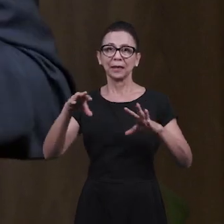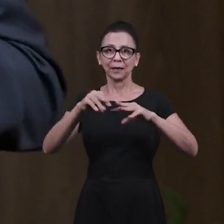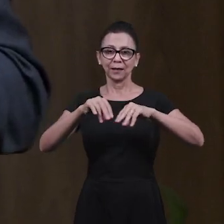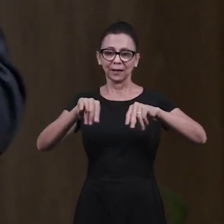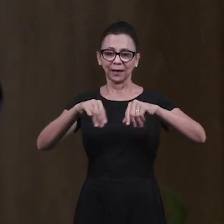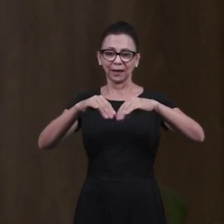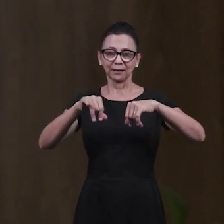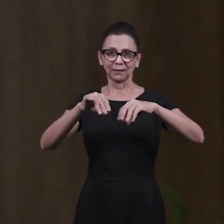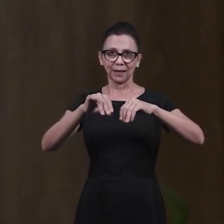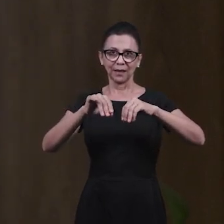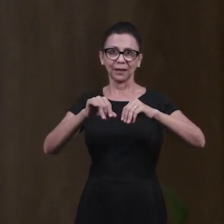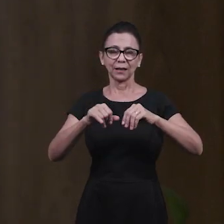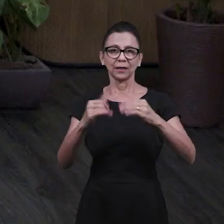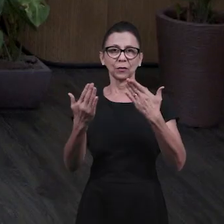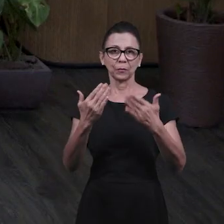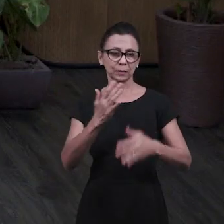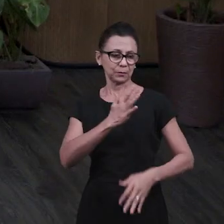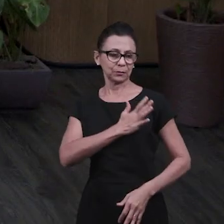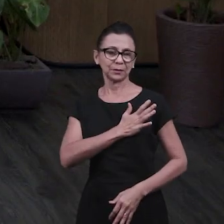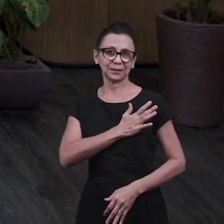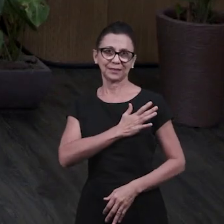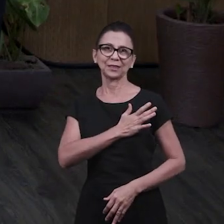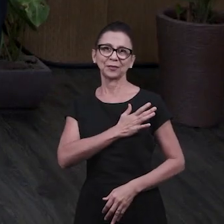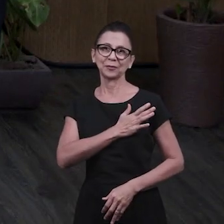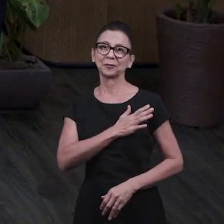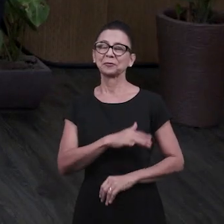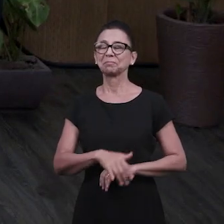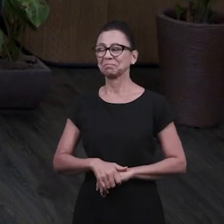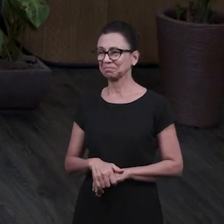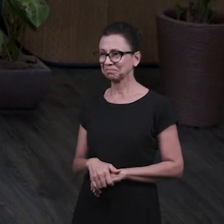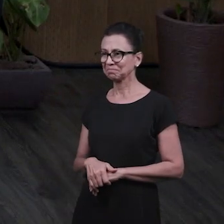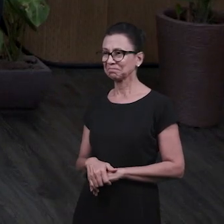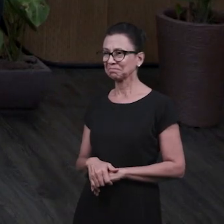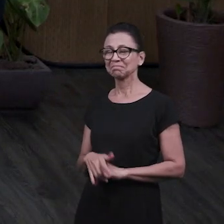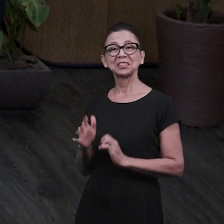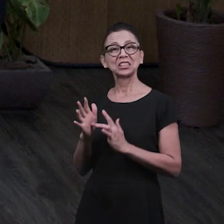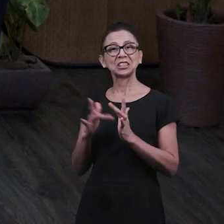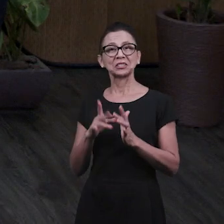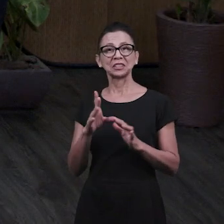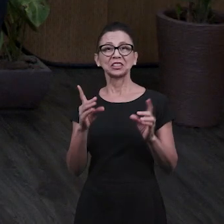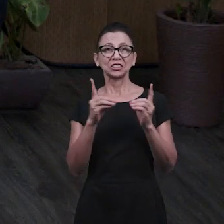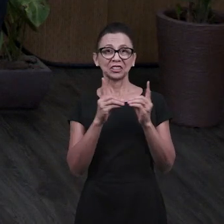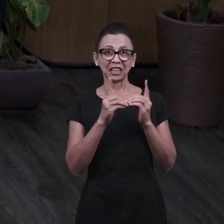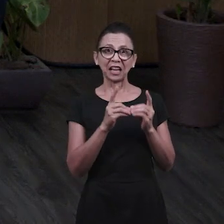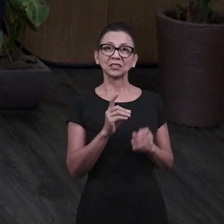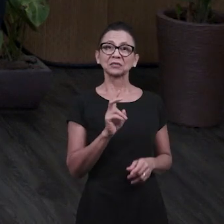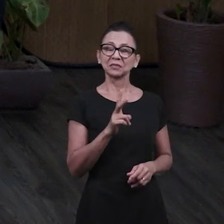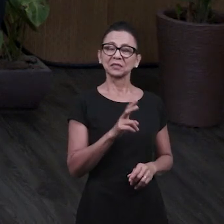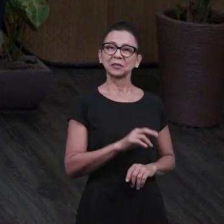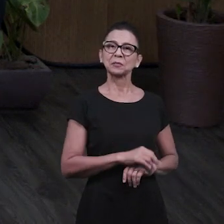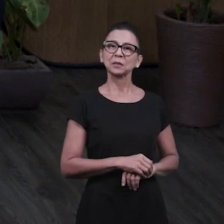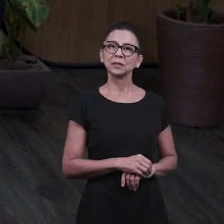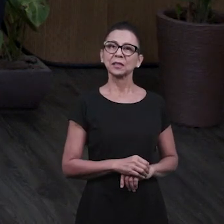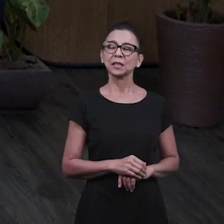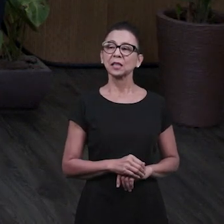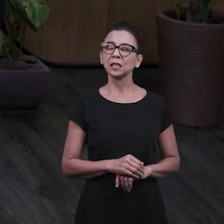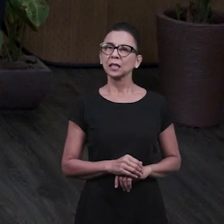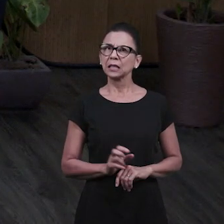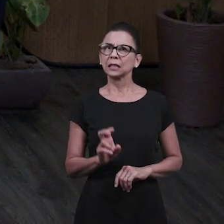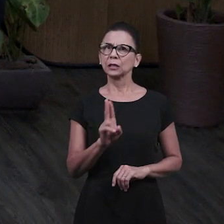le terrain, qui est notre cœur. Le Seigneur Jésus, il est très didactique, et en utilisant ces